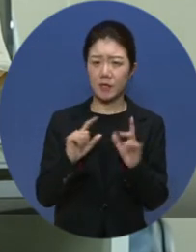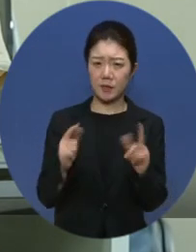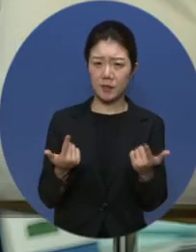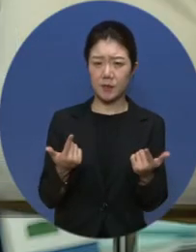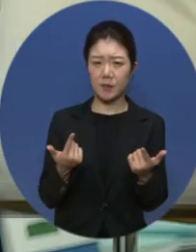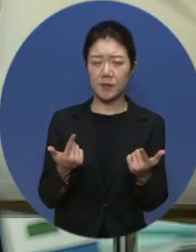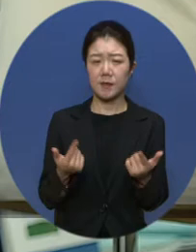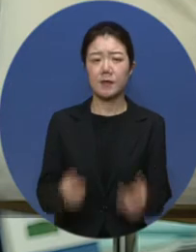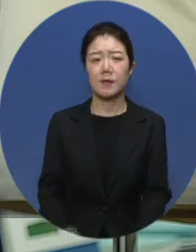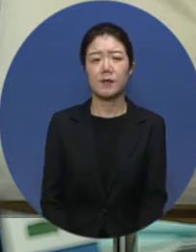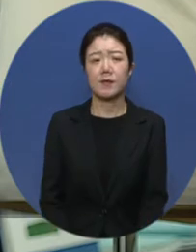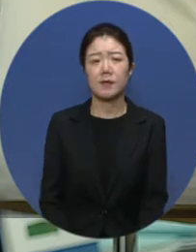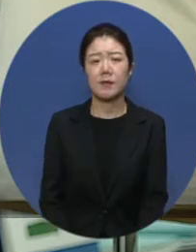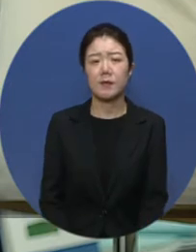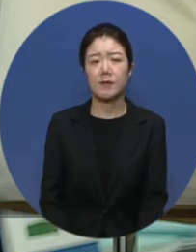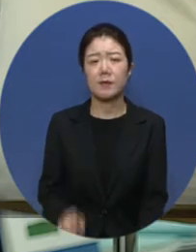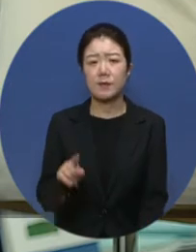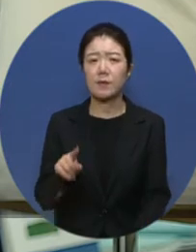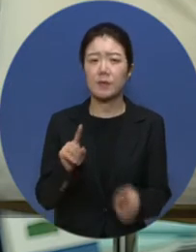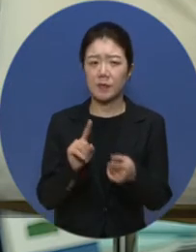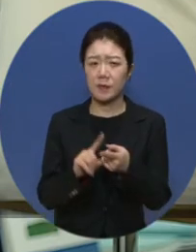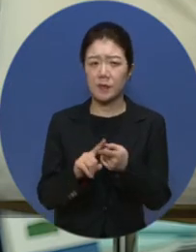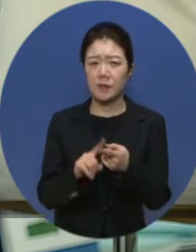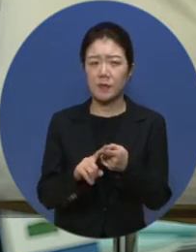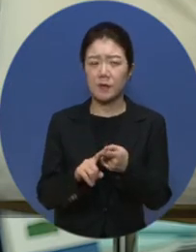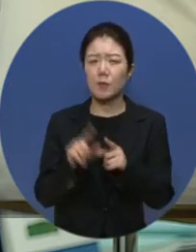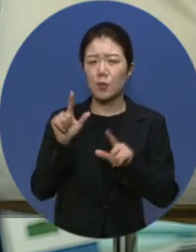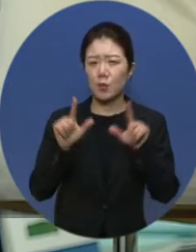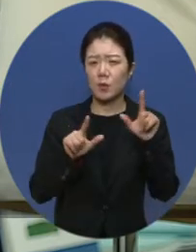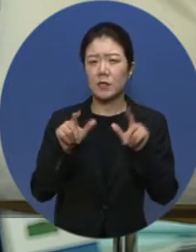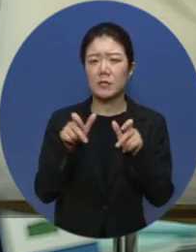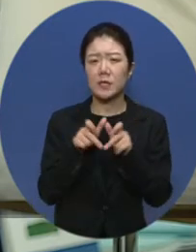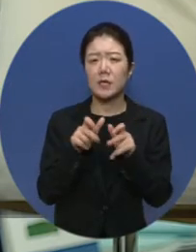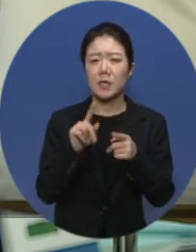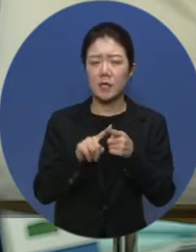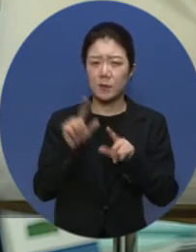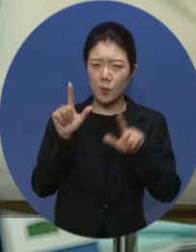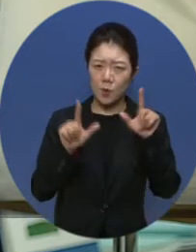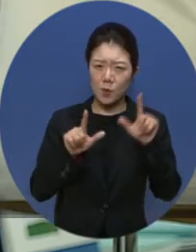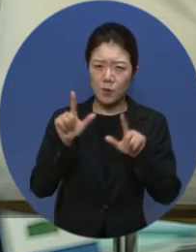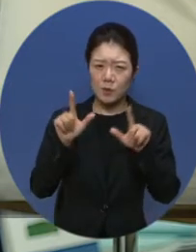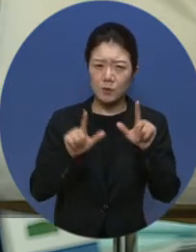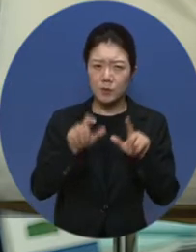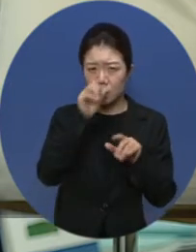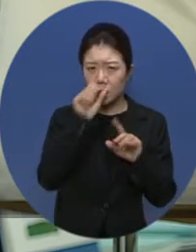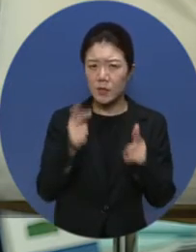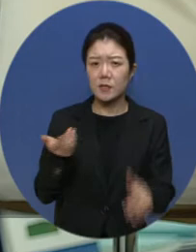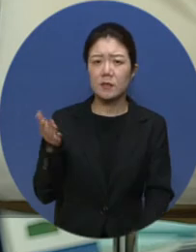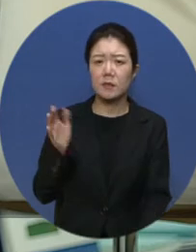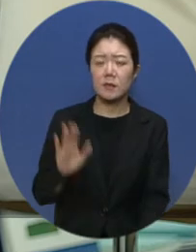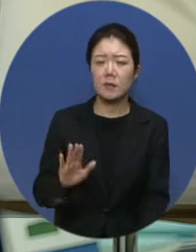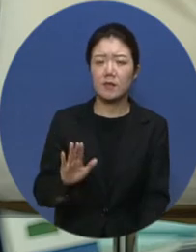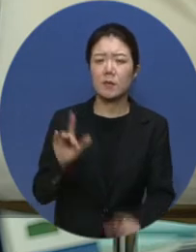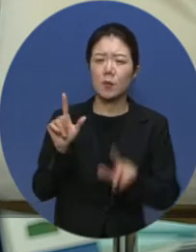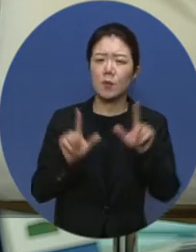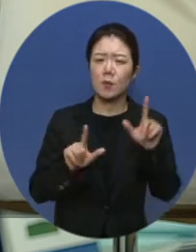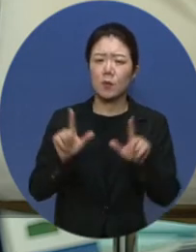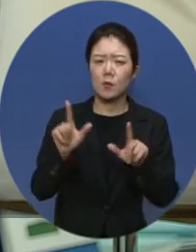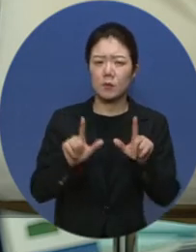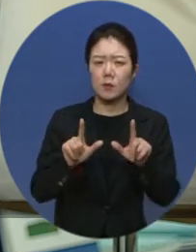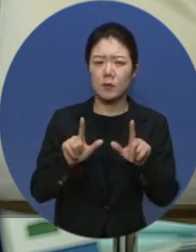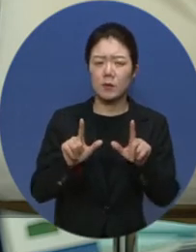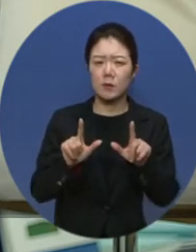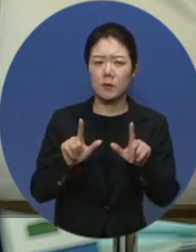때문에 그런 부분들의 이제 이미지가 장애인에 대한 이미지도 가뜩이나 좋지 않은데 이미지가 점점